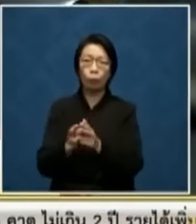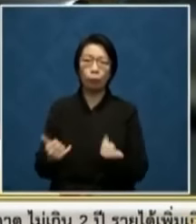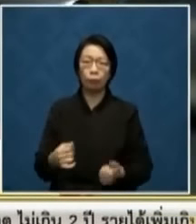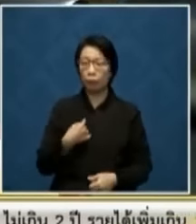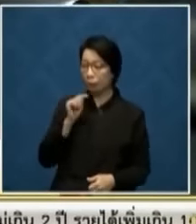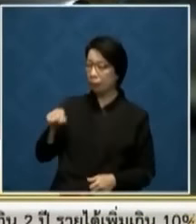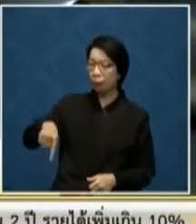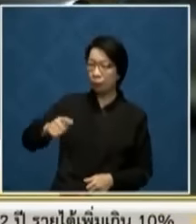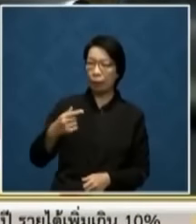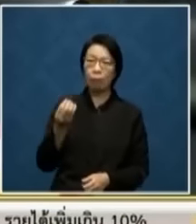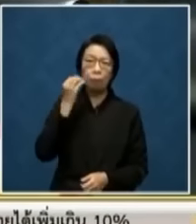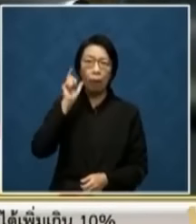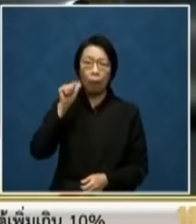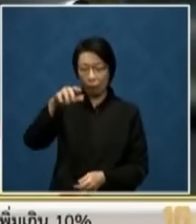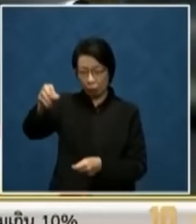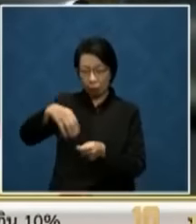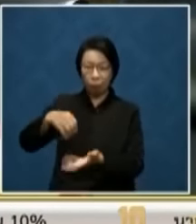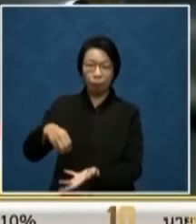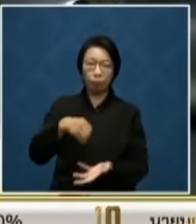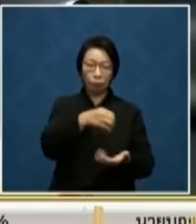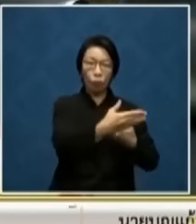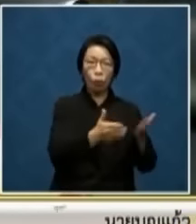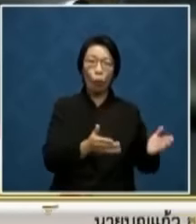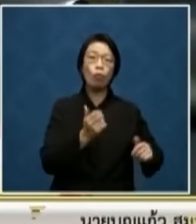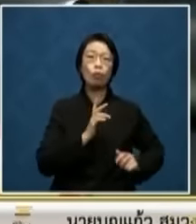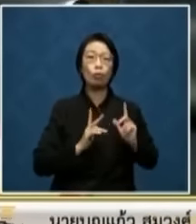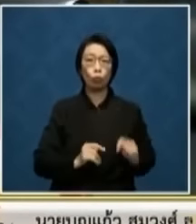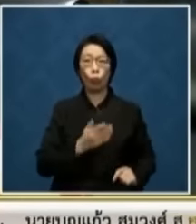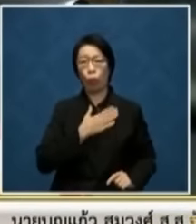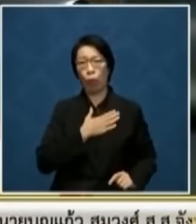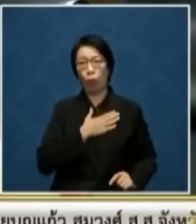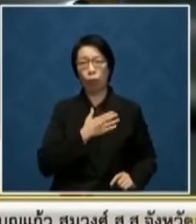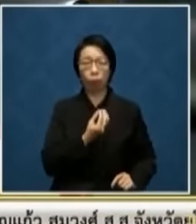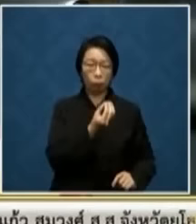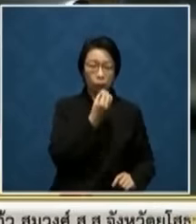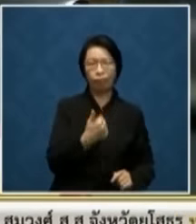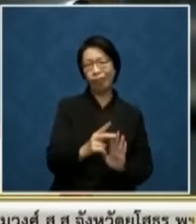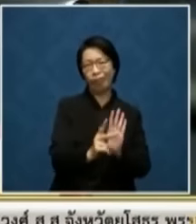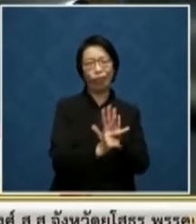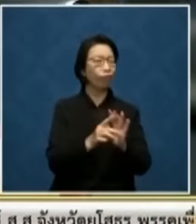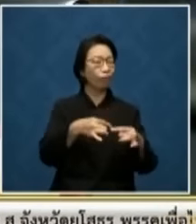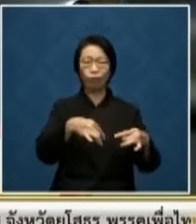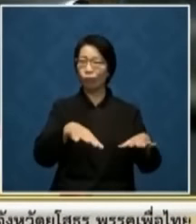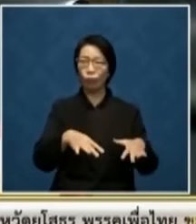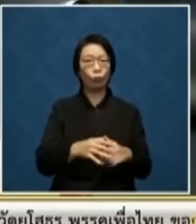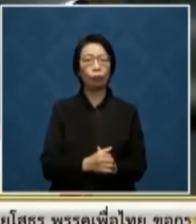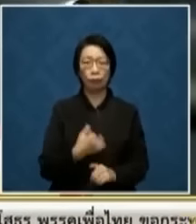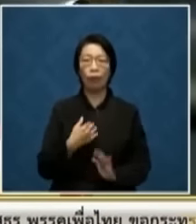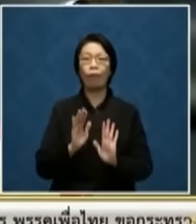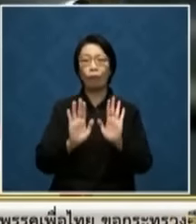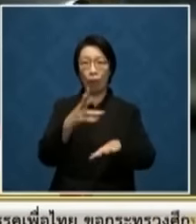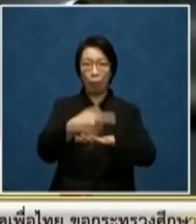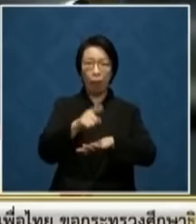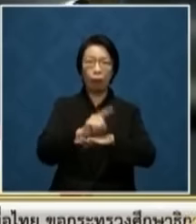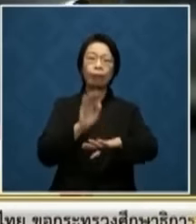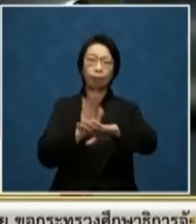การช่วงเย็นเจ้าหน้าที่เขาก็จัดอาหารใส่ถุงให้นำกลับบ้านหรือว่าให้แม่บ้านข้าราชการสภาเอากลับบ้านมันเป็นอาหาร